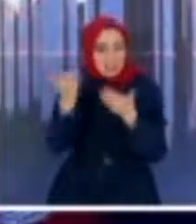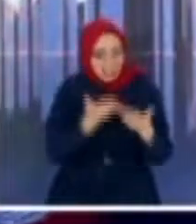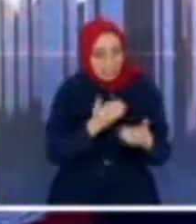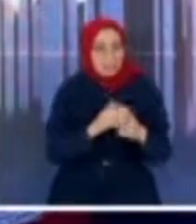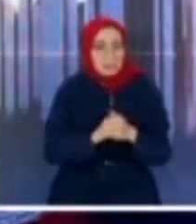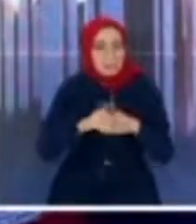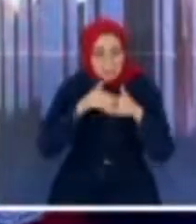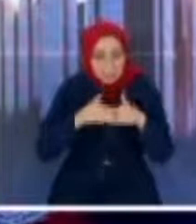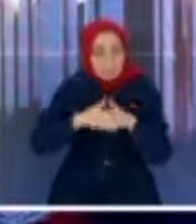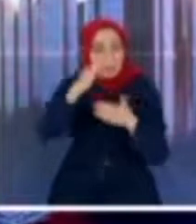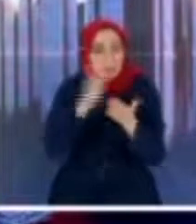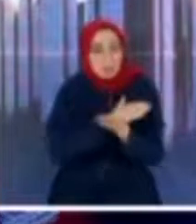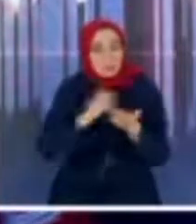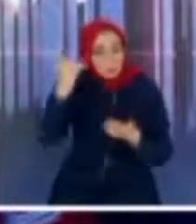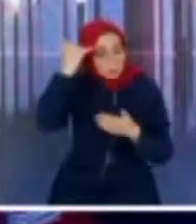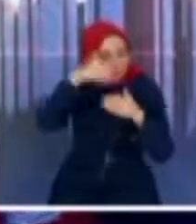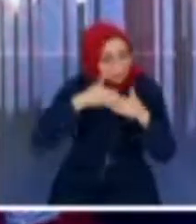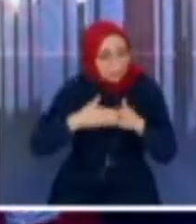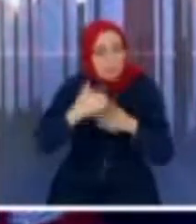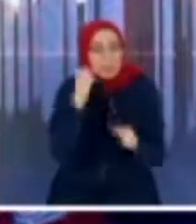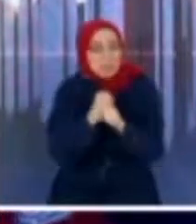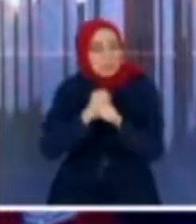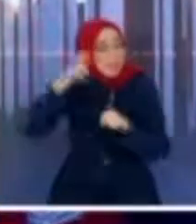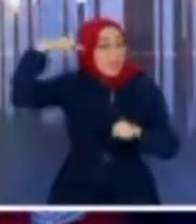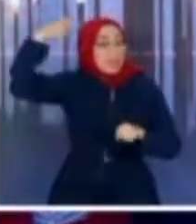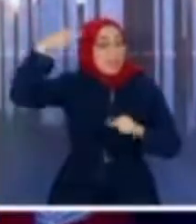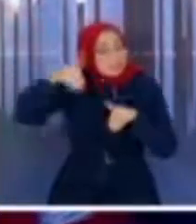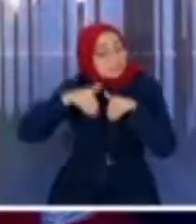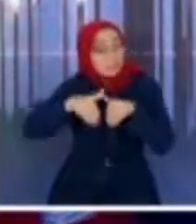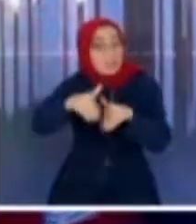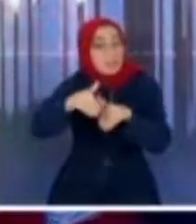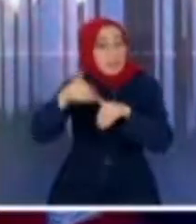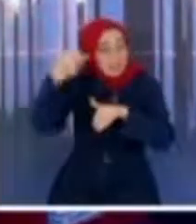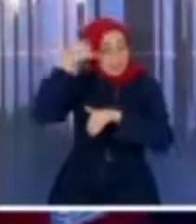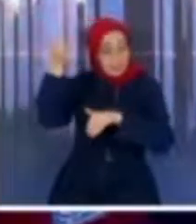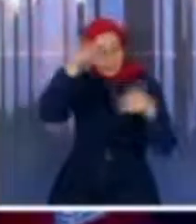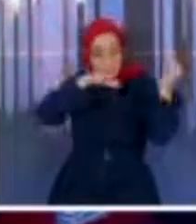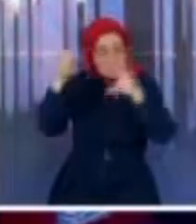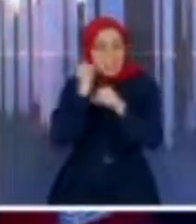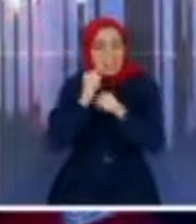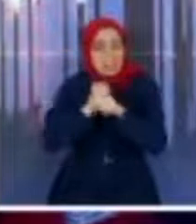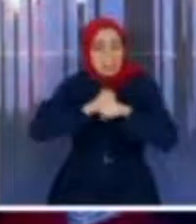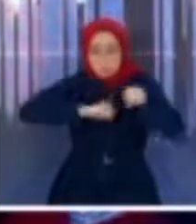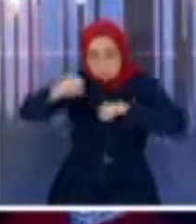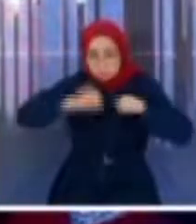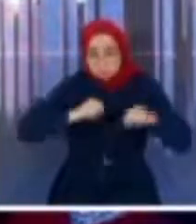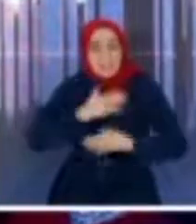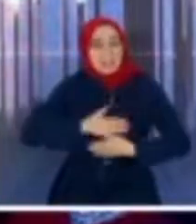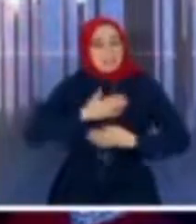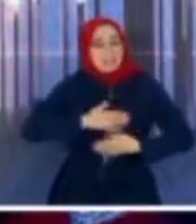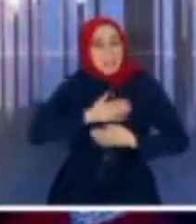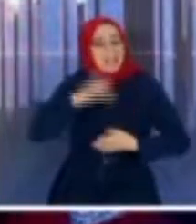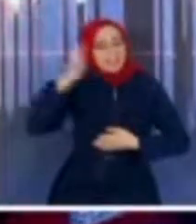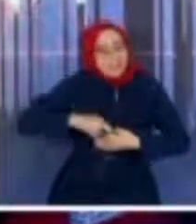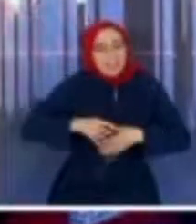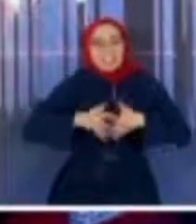مازلنا مكملين في الفكرة متاع المشروع متاعنا. حلمتنا مازالت متواصلة، كل يوم الأفكار تزيد، كل يوم الخدمة تزيد أكثر، وفرحتنا مع خدمتنا قاعدة